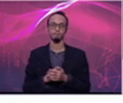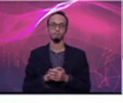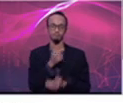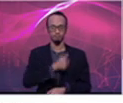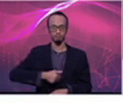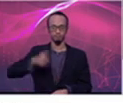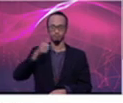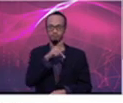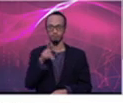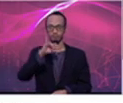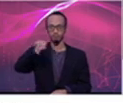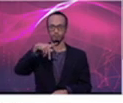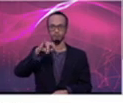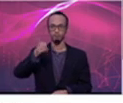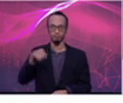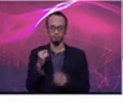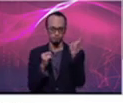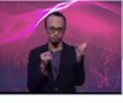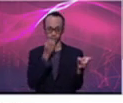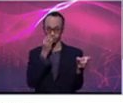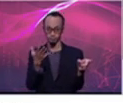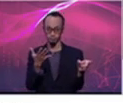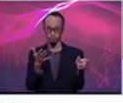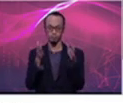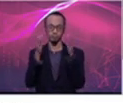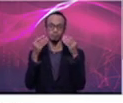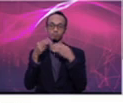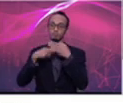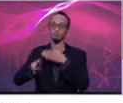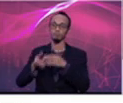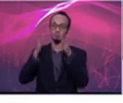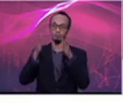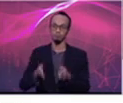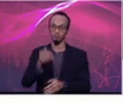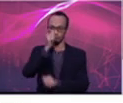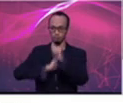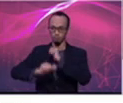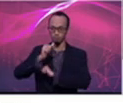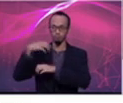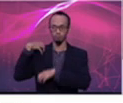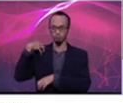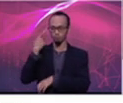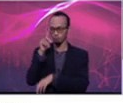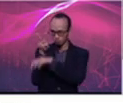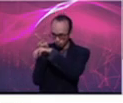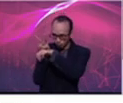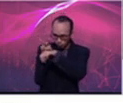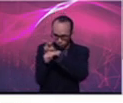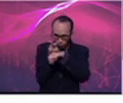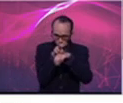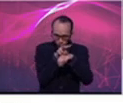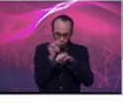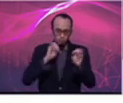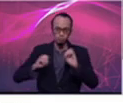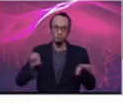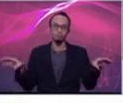penguatkuasa jpj Datuk lokman jamaan berkata pihaknya akan meletakkan pegawai penyamaran dalam setiap bas pres untuk memastikan tiada yang